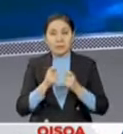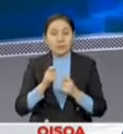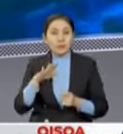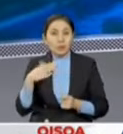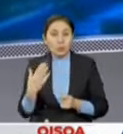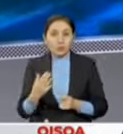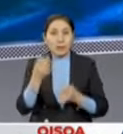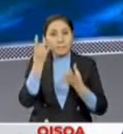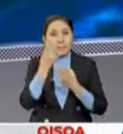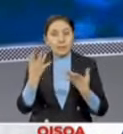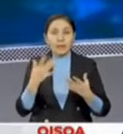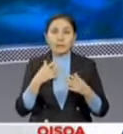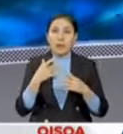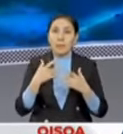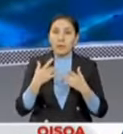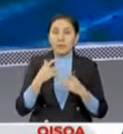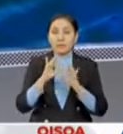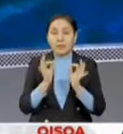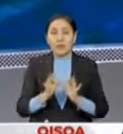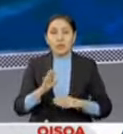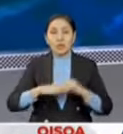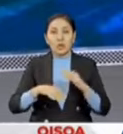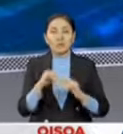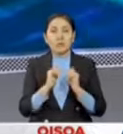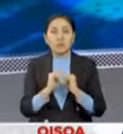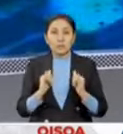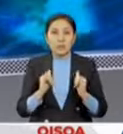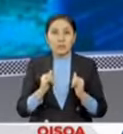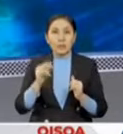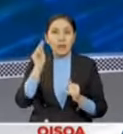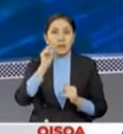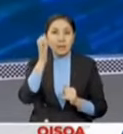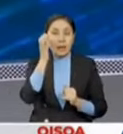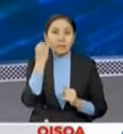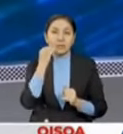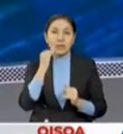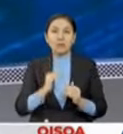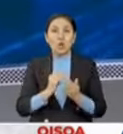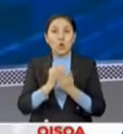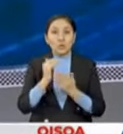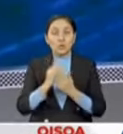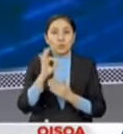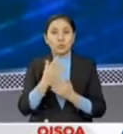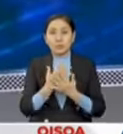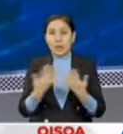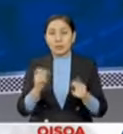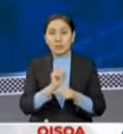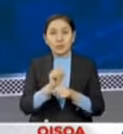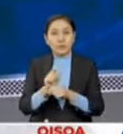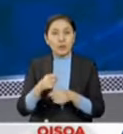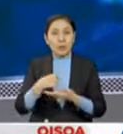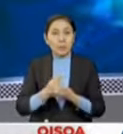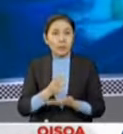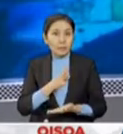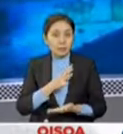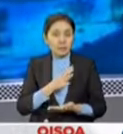tomonidan madaniyat va ma'rifat, san'at sohasini rivojlantirish, ta'lim sifatini oshirish bo'yicha bir qator vazifalar belgilab